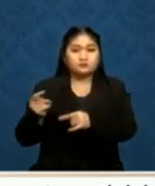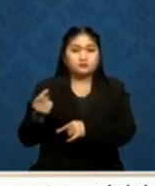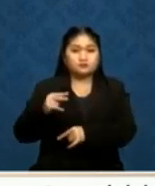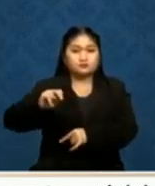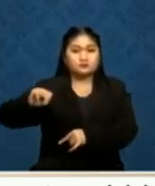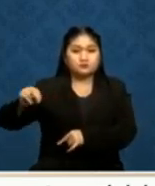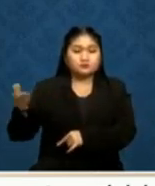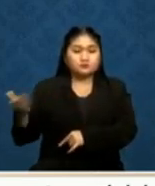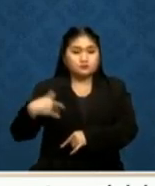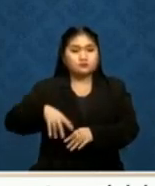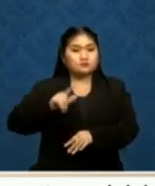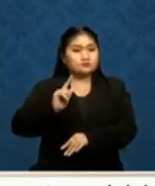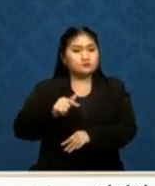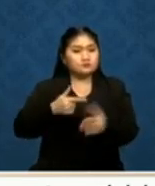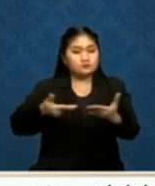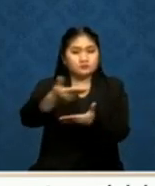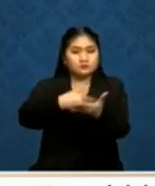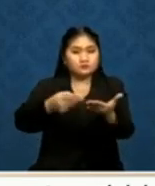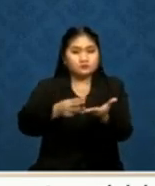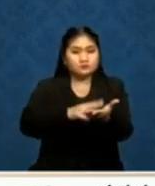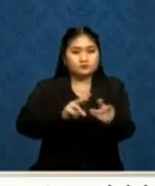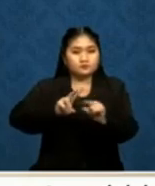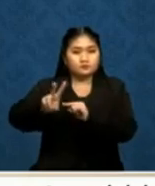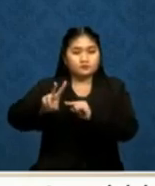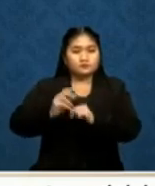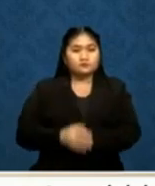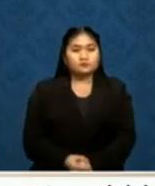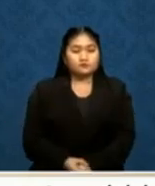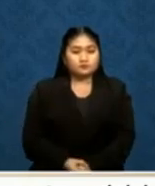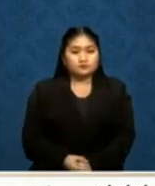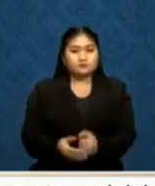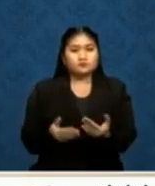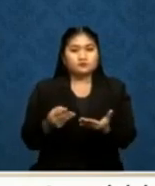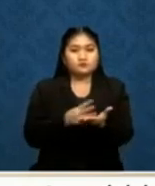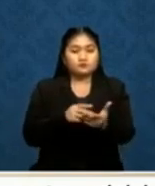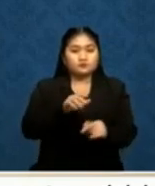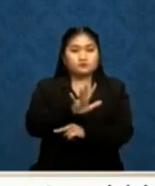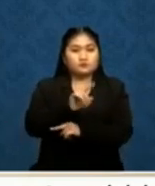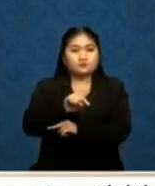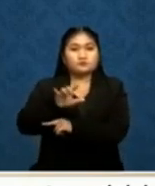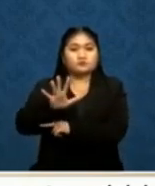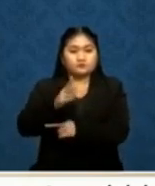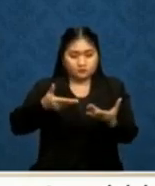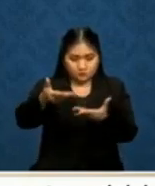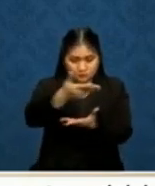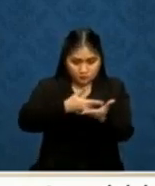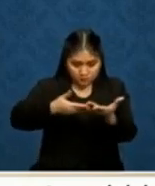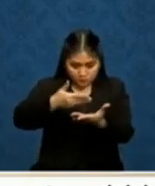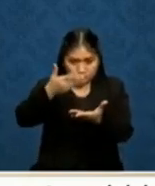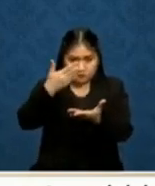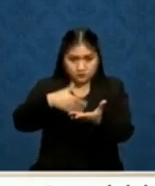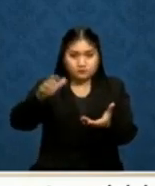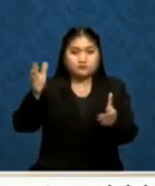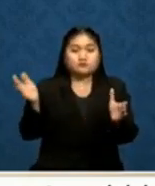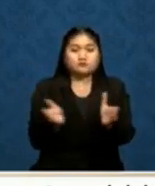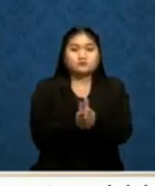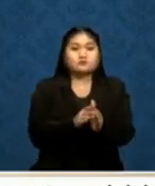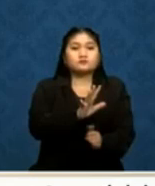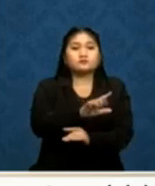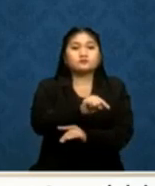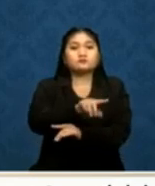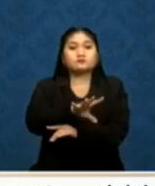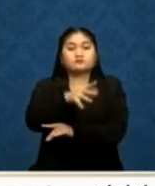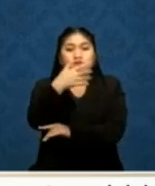เป็นหลักในการพิจารณาในวาระที่2นะครับต่อไประเบียบวาระที่ 5.5 ได้พิจารณาร่วมกับระเบียบวาระที่ 5.4 แล้วนะ